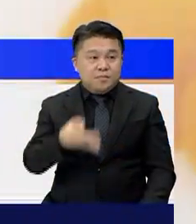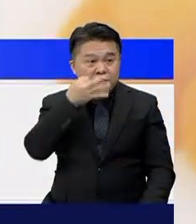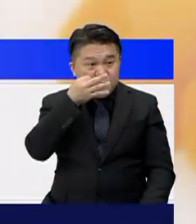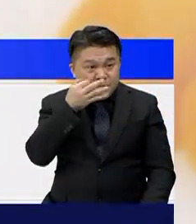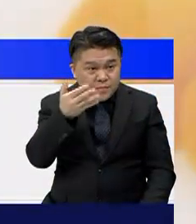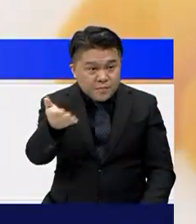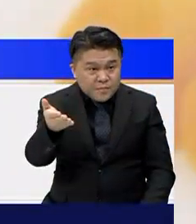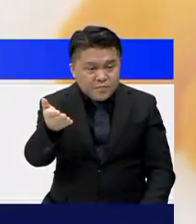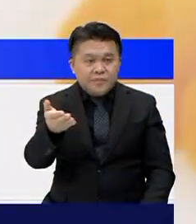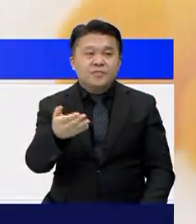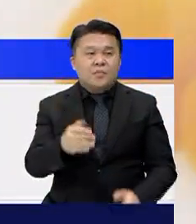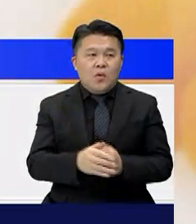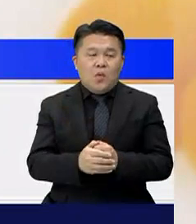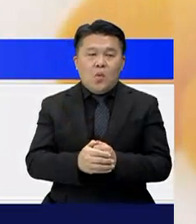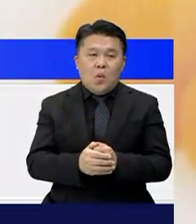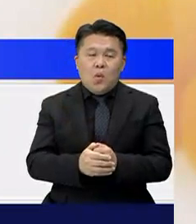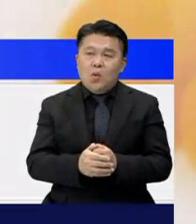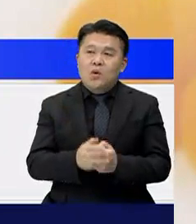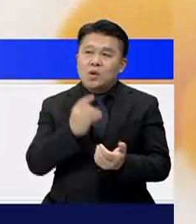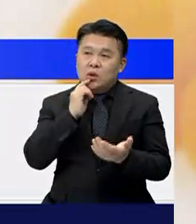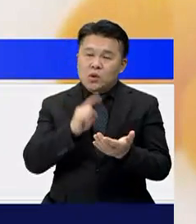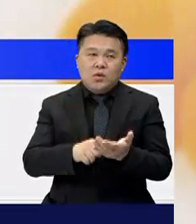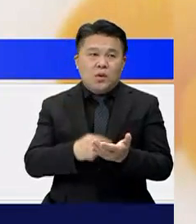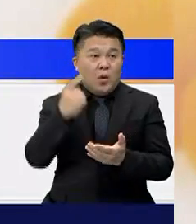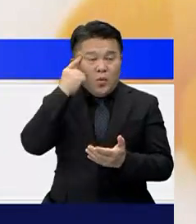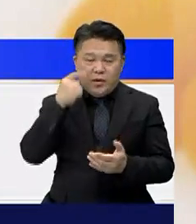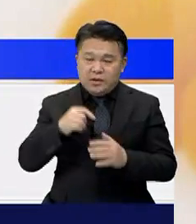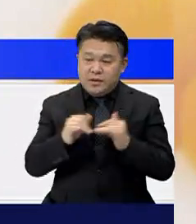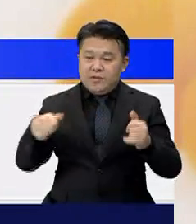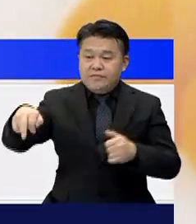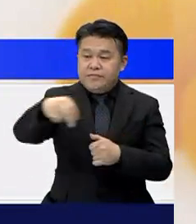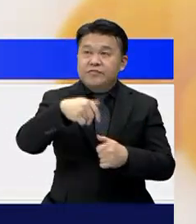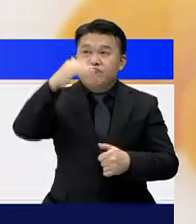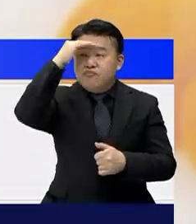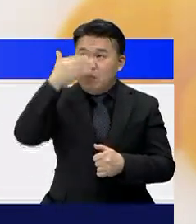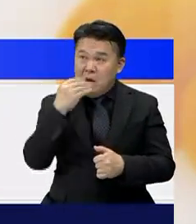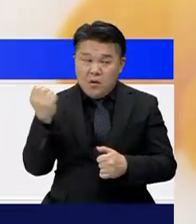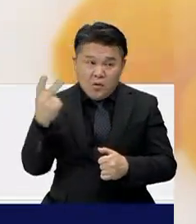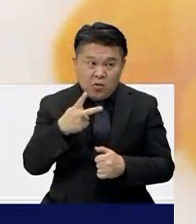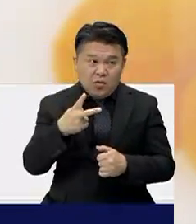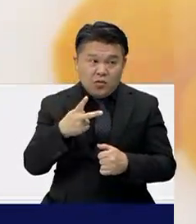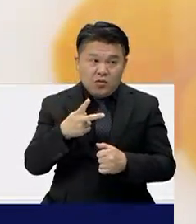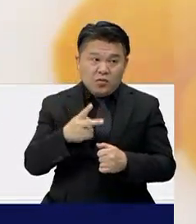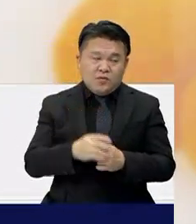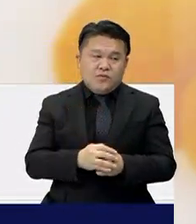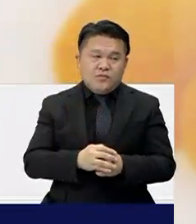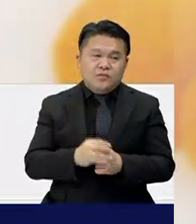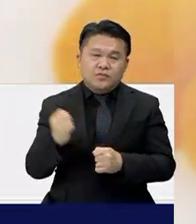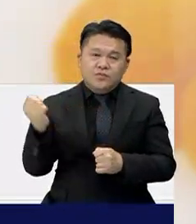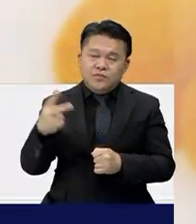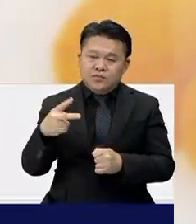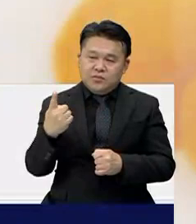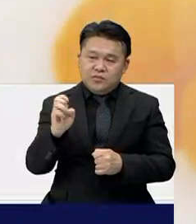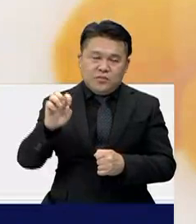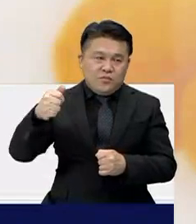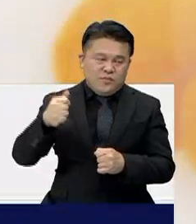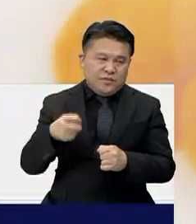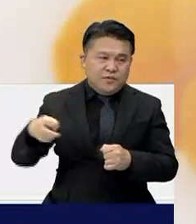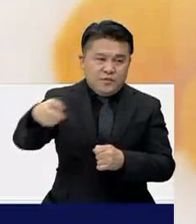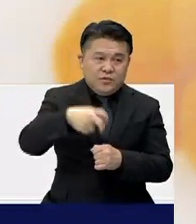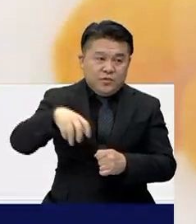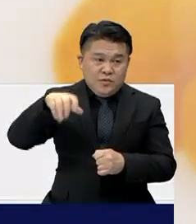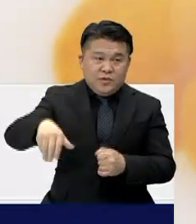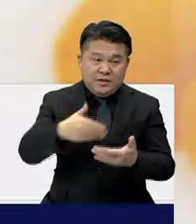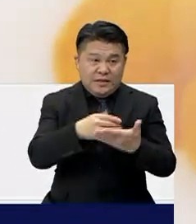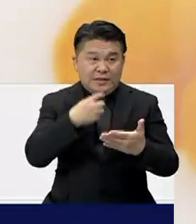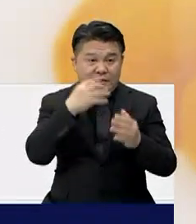것도 훨씬 조금 더 접하기가, 왜냐하면 걸어 다니시면서 볼 수 있고, 동굴노타리 자체도 이제 뭐라냐면